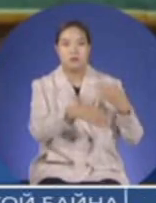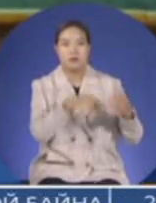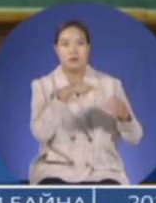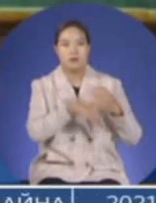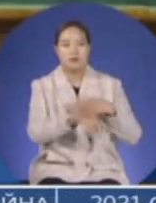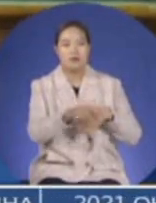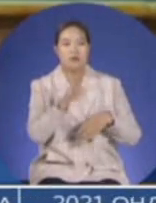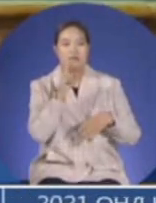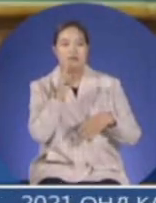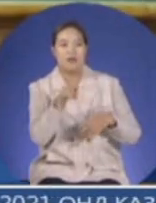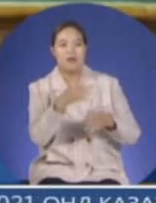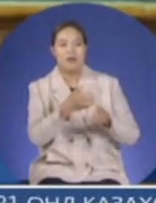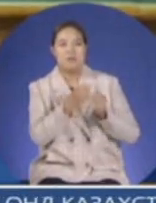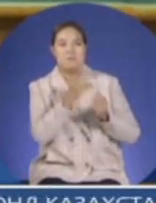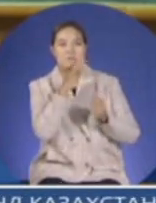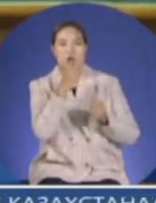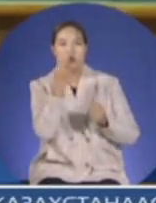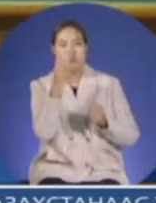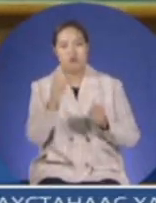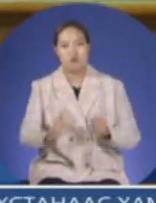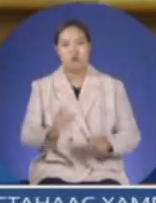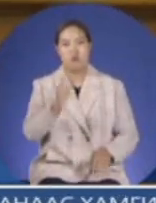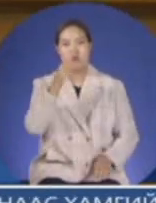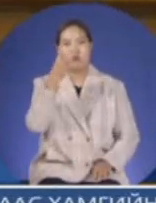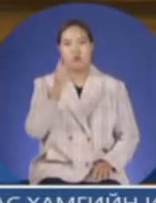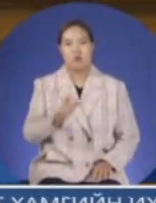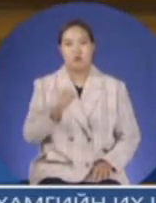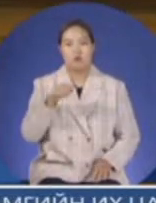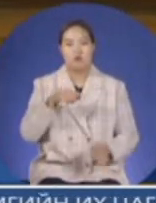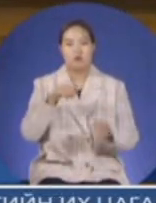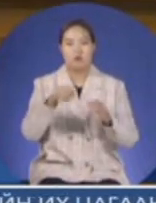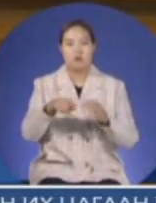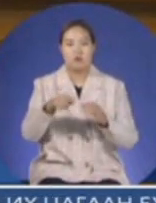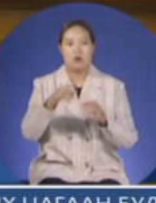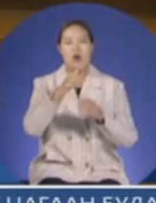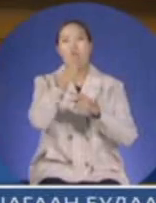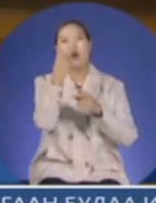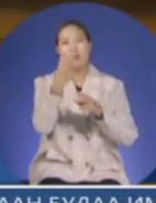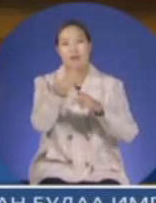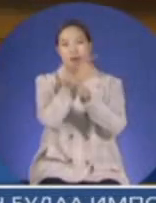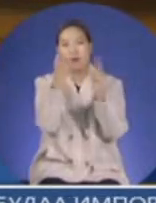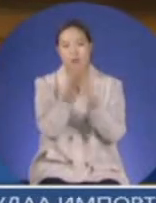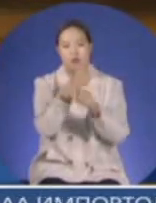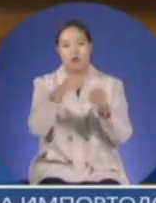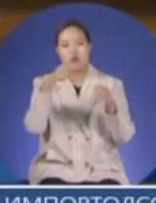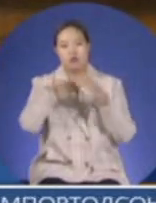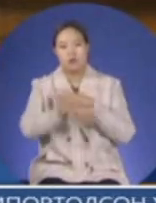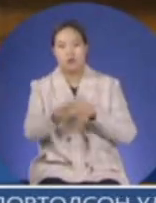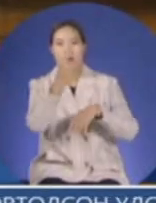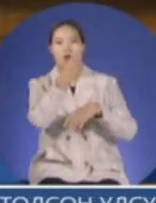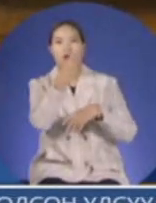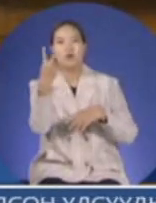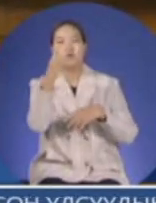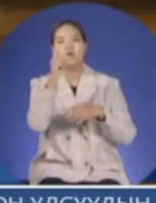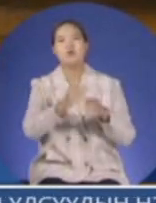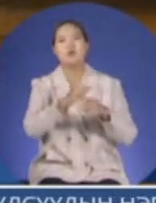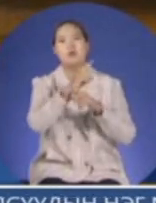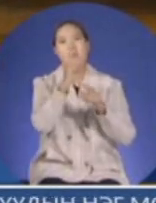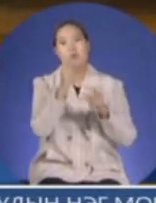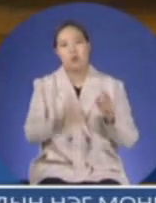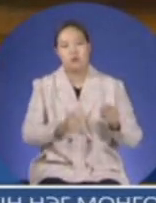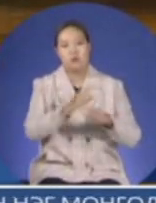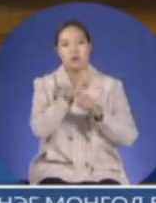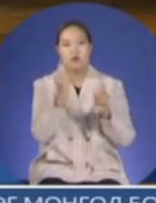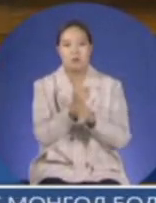ялгдаг үйлдэгдэж байгаа 2 хэрэг тодорхой 12 хүний хэрэг мөрдөн байцаалтын ажиллагаанд явуулж байгаа. Цаана үйлдэж байгаа хэрэг